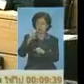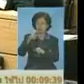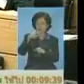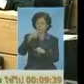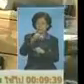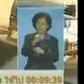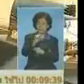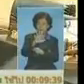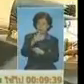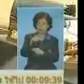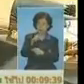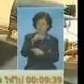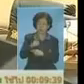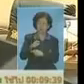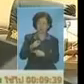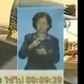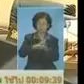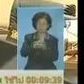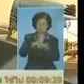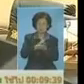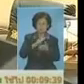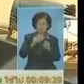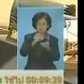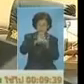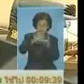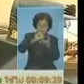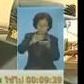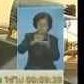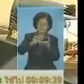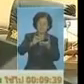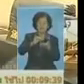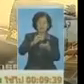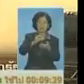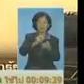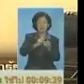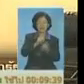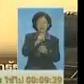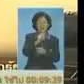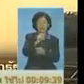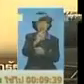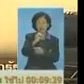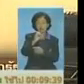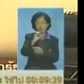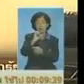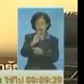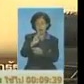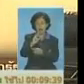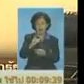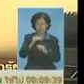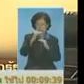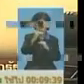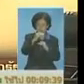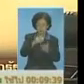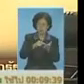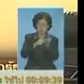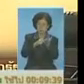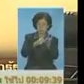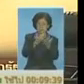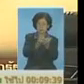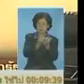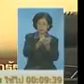ครับเอกสารร่างขอบเขตของงานหรือ TOR ซึ่งระบุให้กำหนดเสนอราคาเป็นรายภ